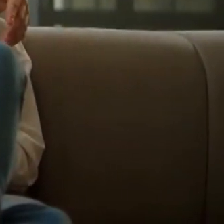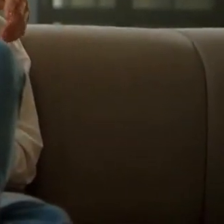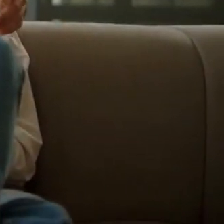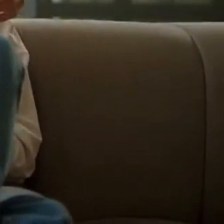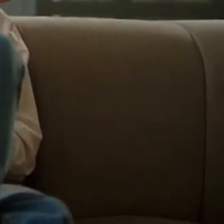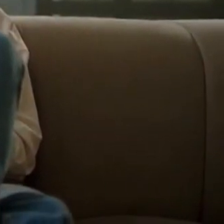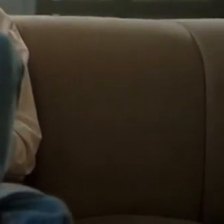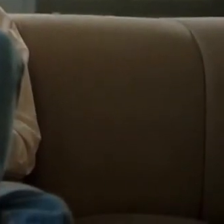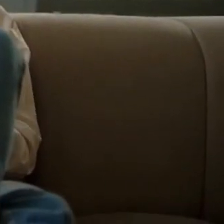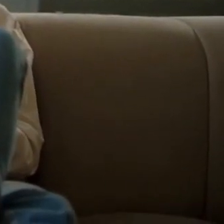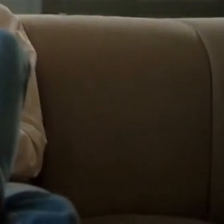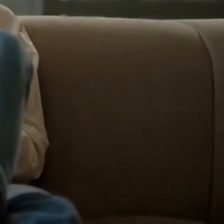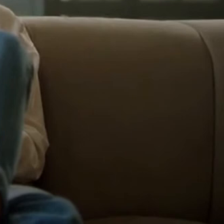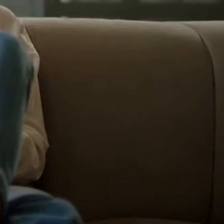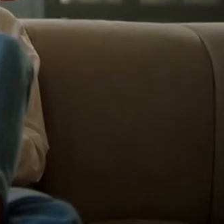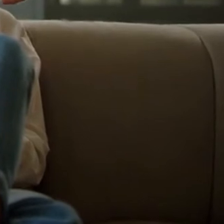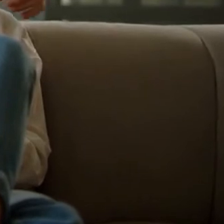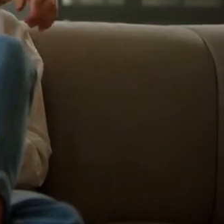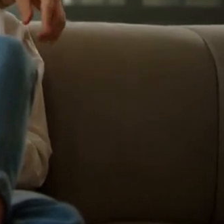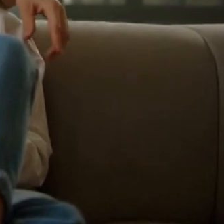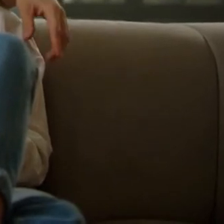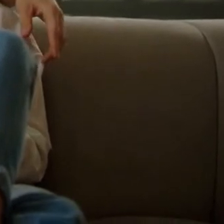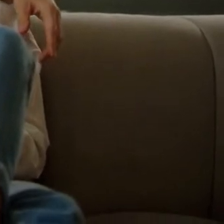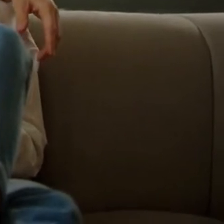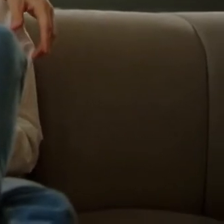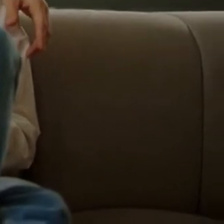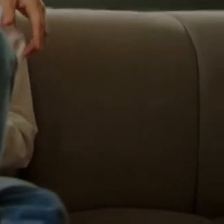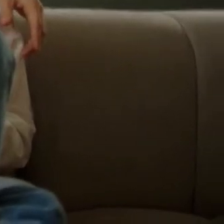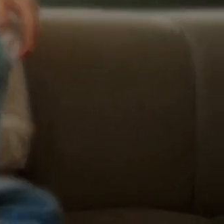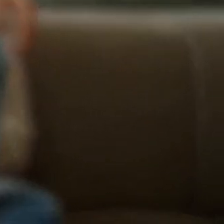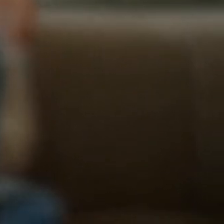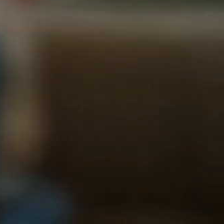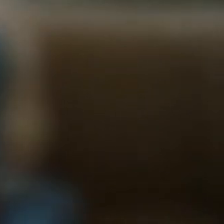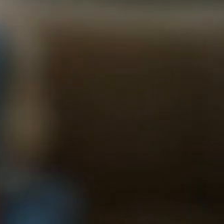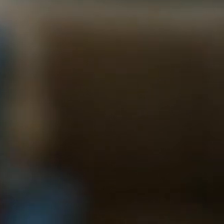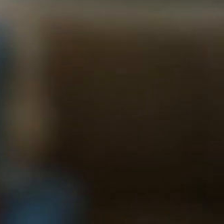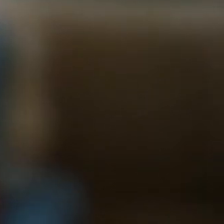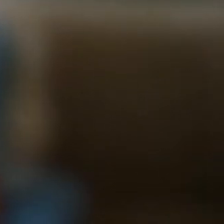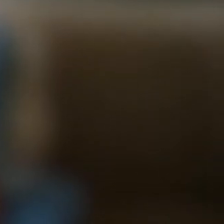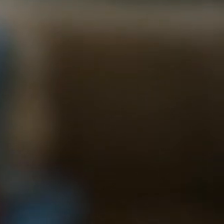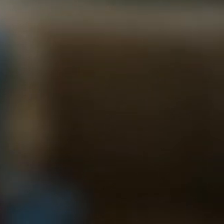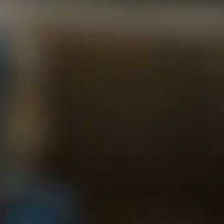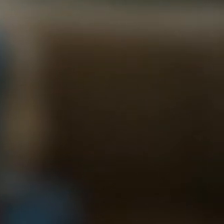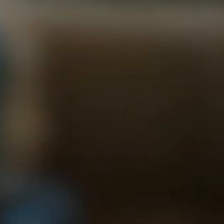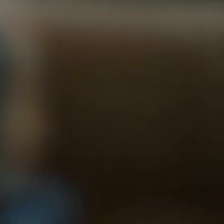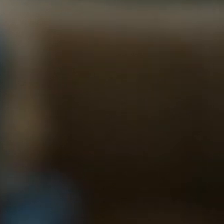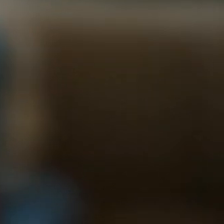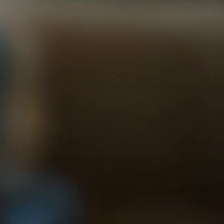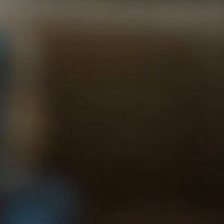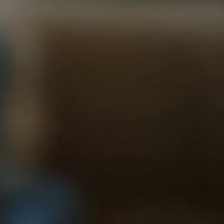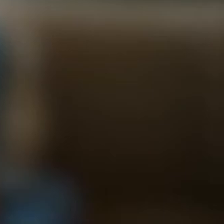Na program zaprosił sponsor, producent herbat marki Lipton.